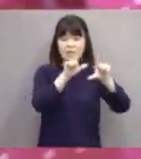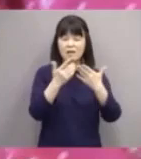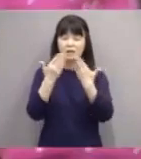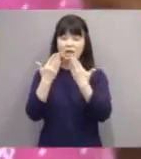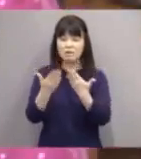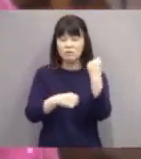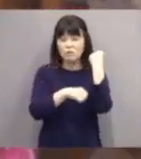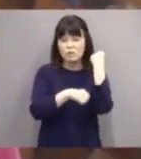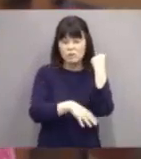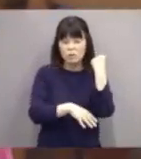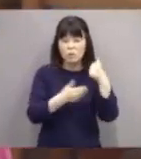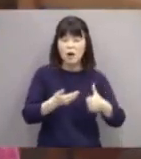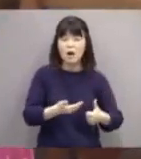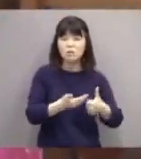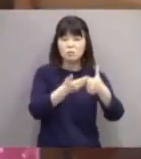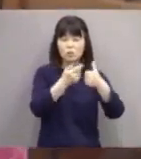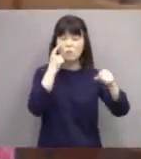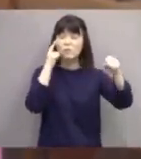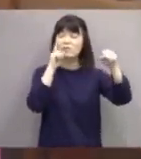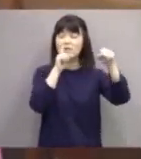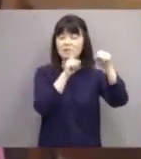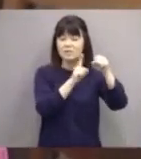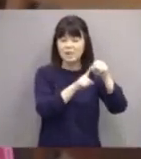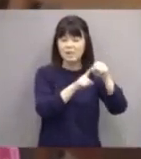むことなどを目的に続けています。